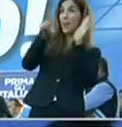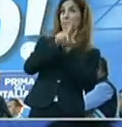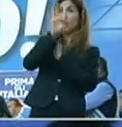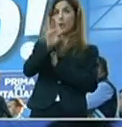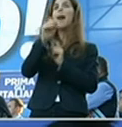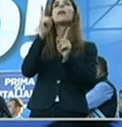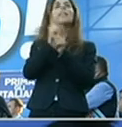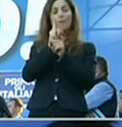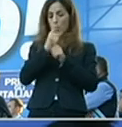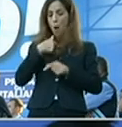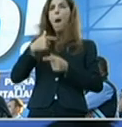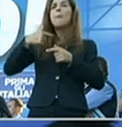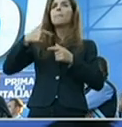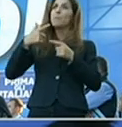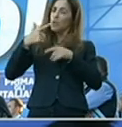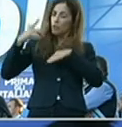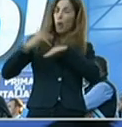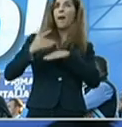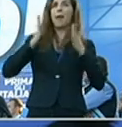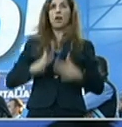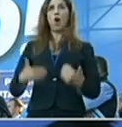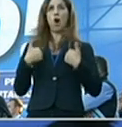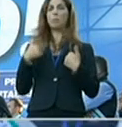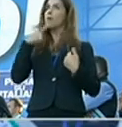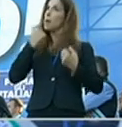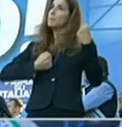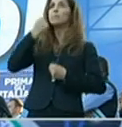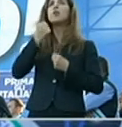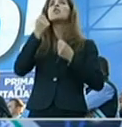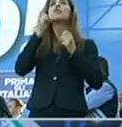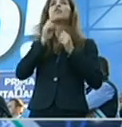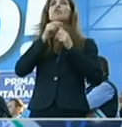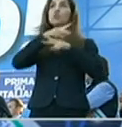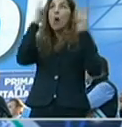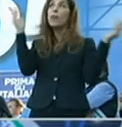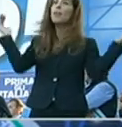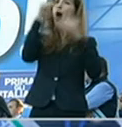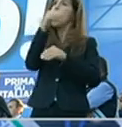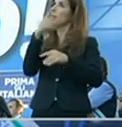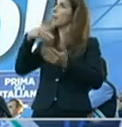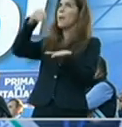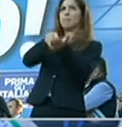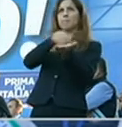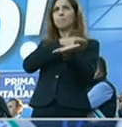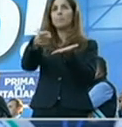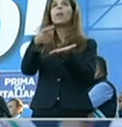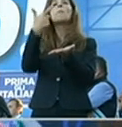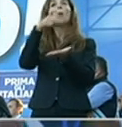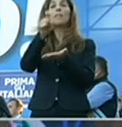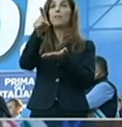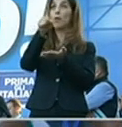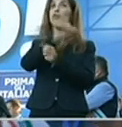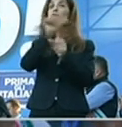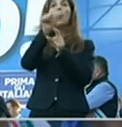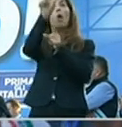questione che adesso sta scuotendo anche. Sì, senz'altro, però appunto cancellando la legge Fornero, lui ha detto persino infame, parola che